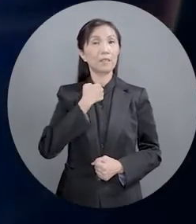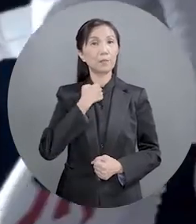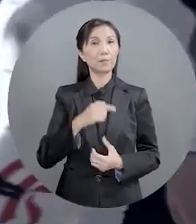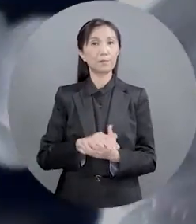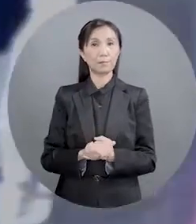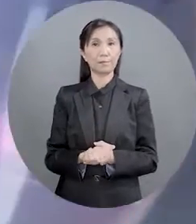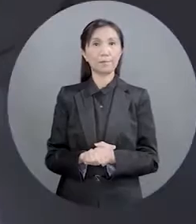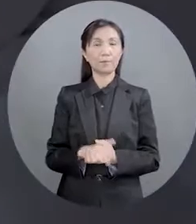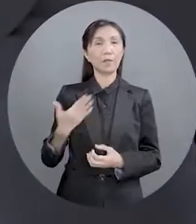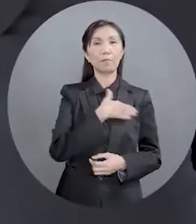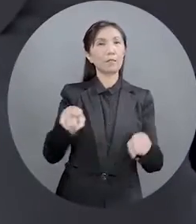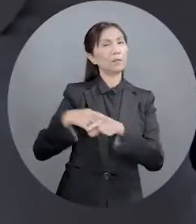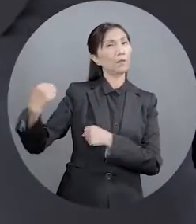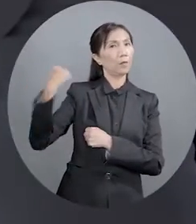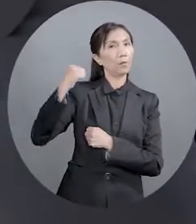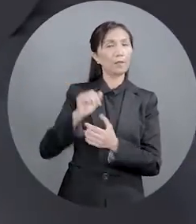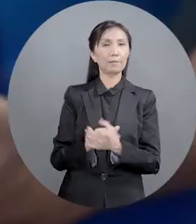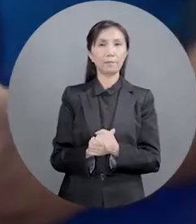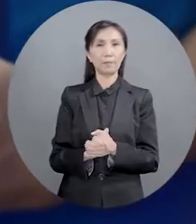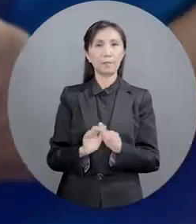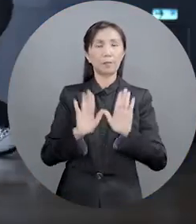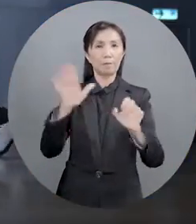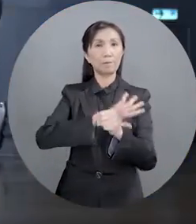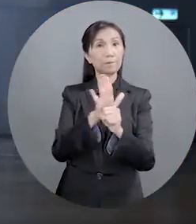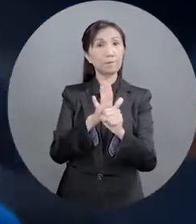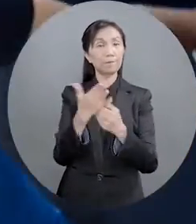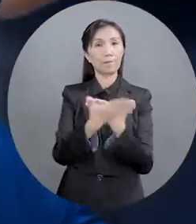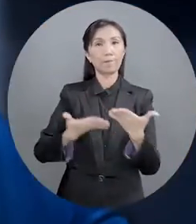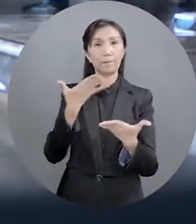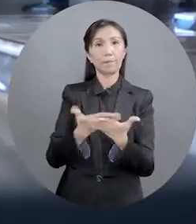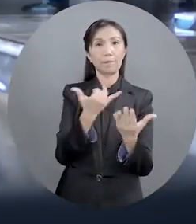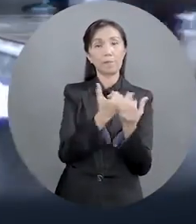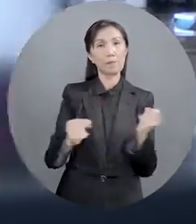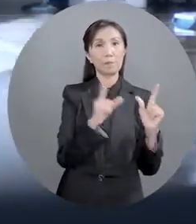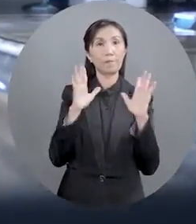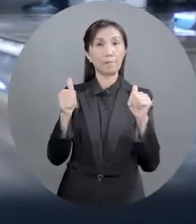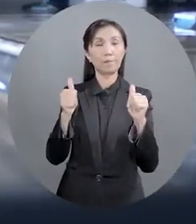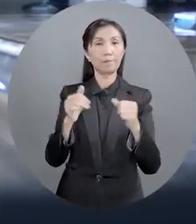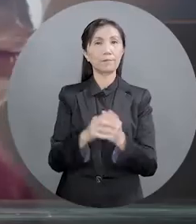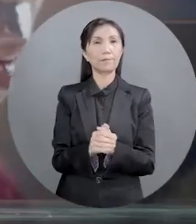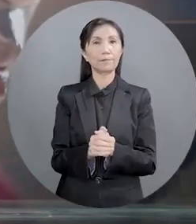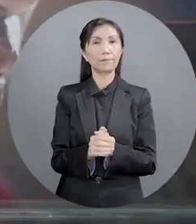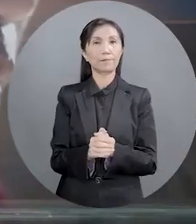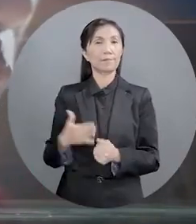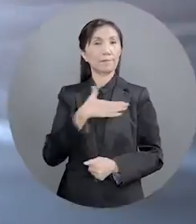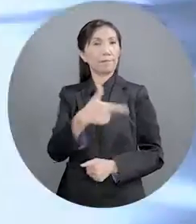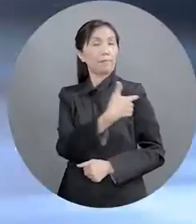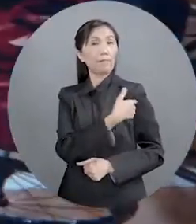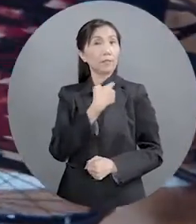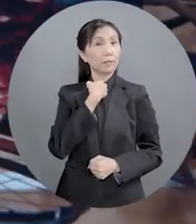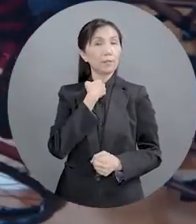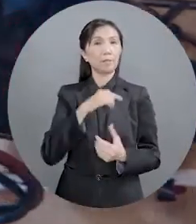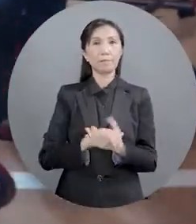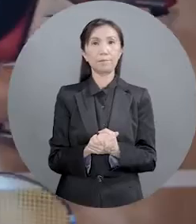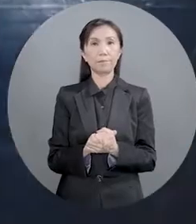要赢，我哋要一齐努力， 战胜逆境，回复正常生活。 大家要接种新